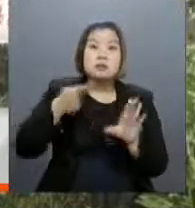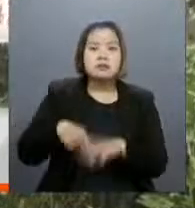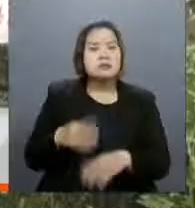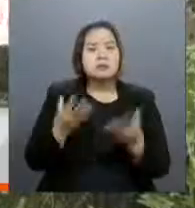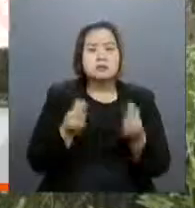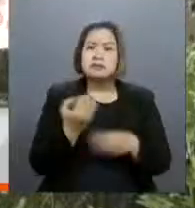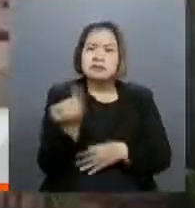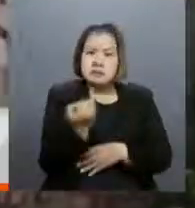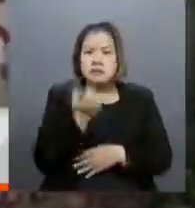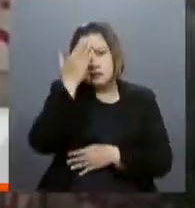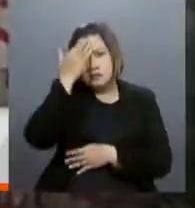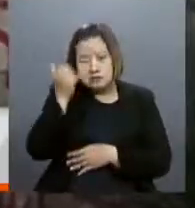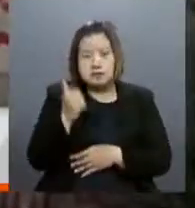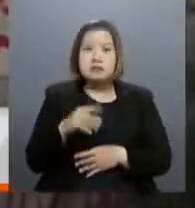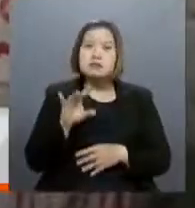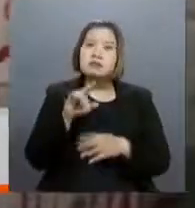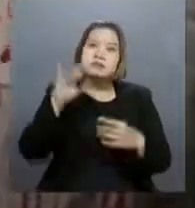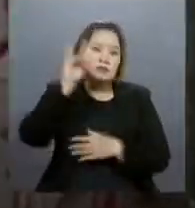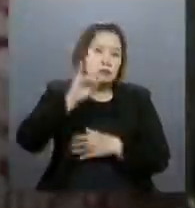ได้และในทะเลก็ไม่มีสัตว์น้ำ